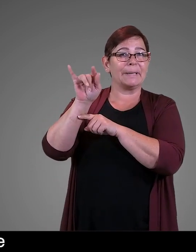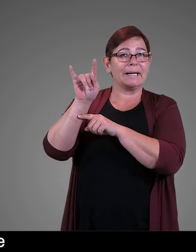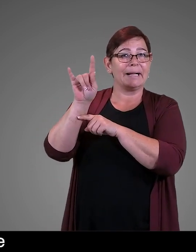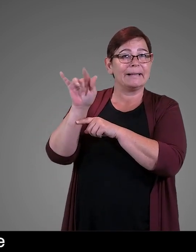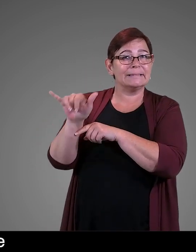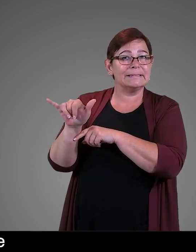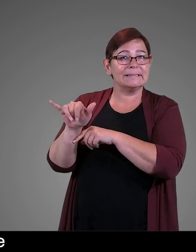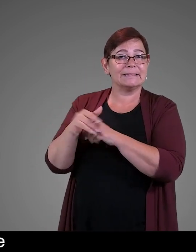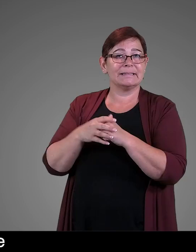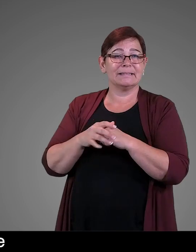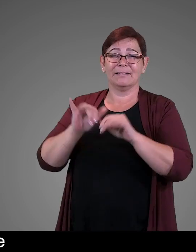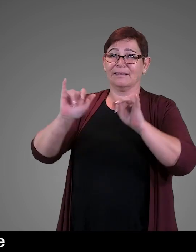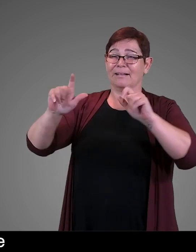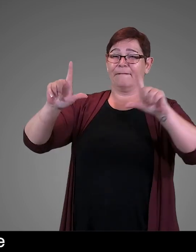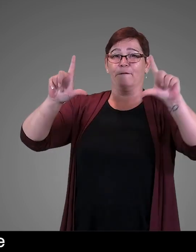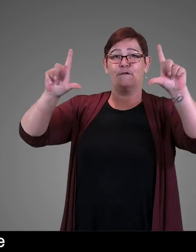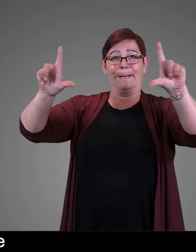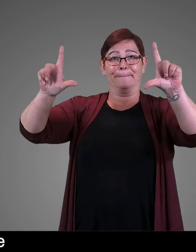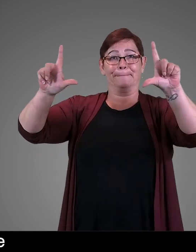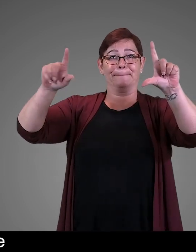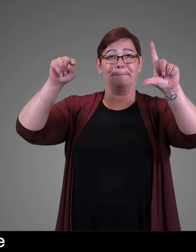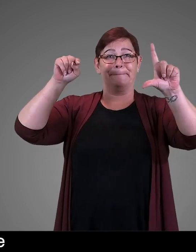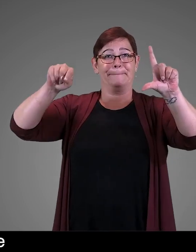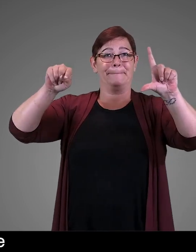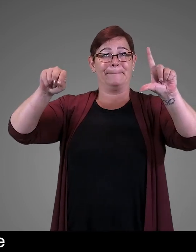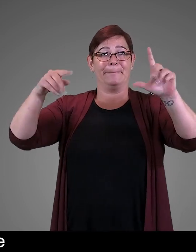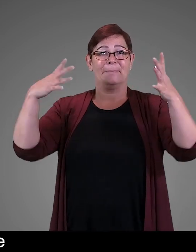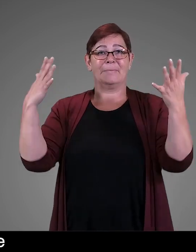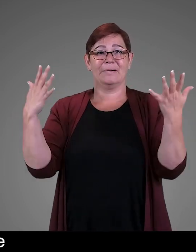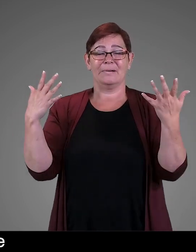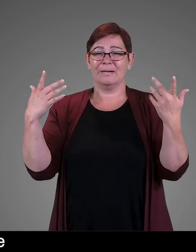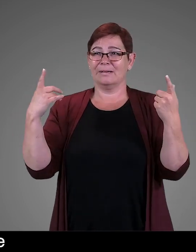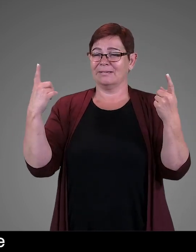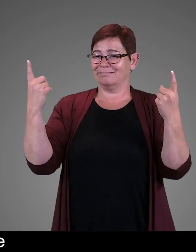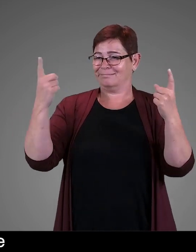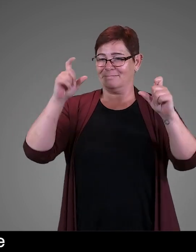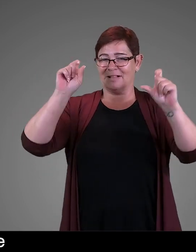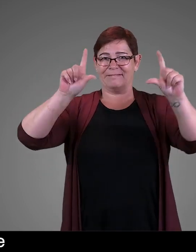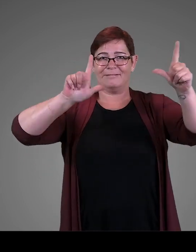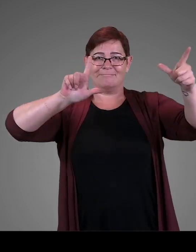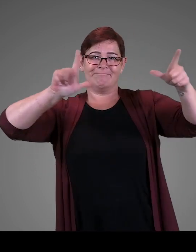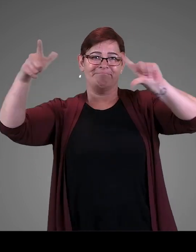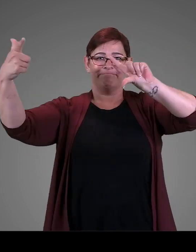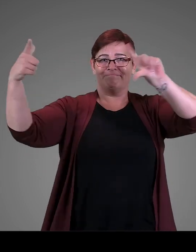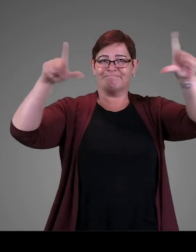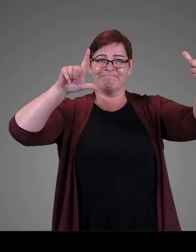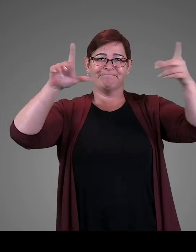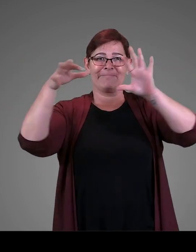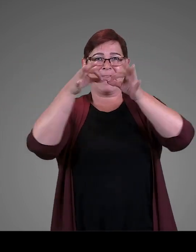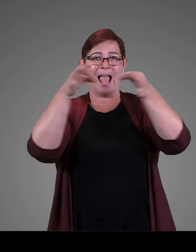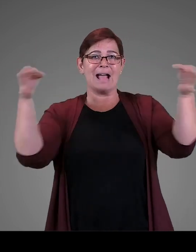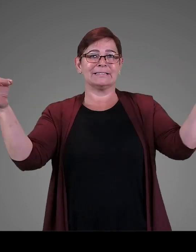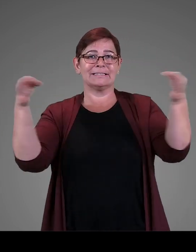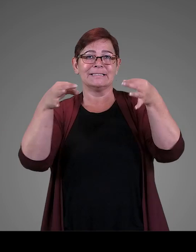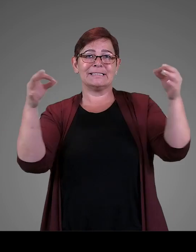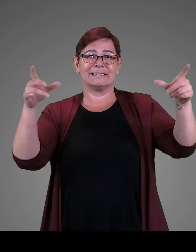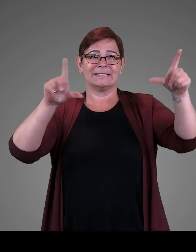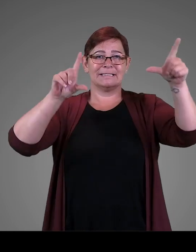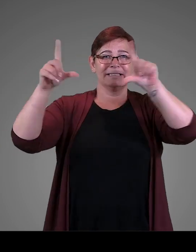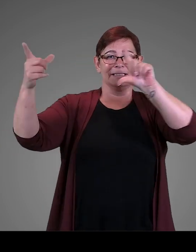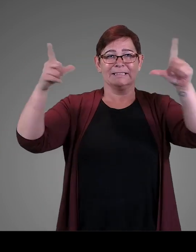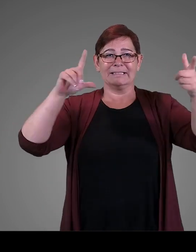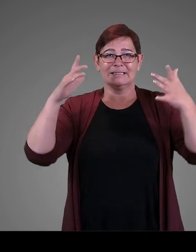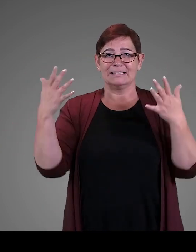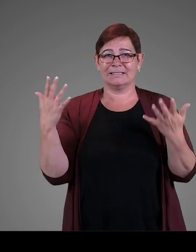tout cas, le cadre, pour moi, c'est comme quelque chose qu'il faut qu'il soit très élastique. Parce que sinon, tu n'as plus de place de